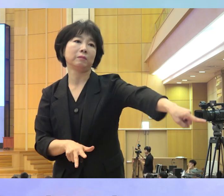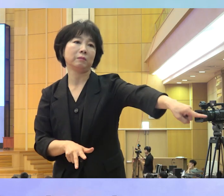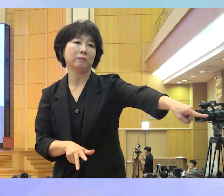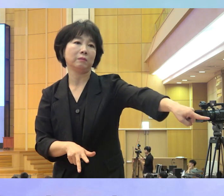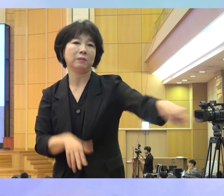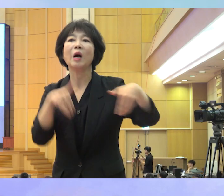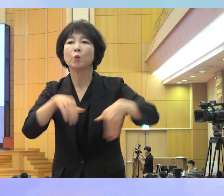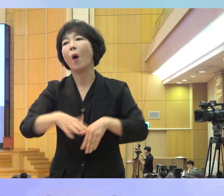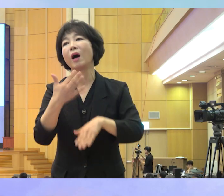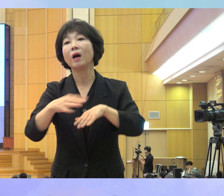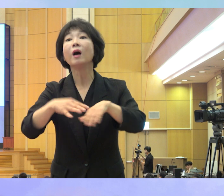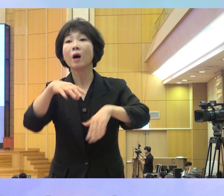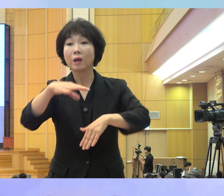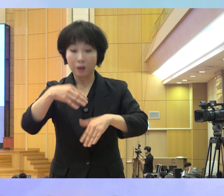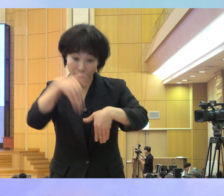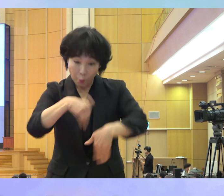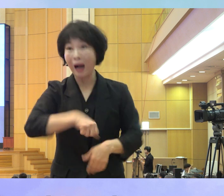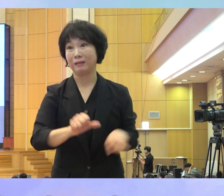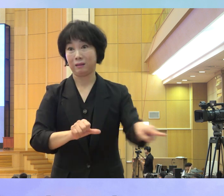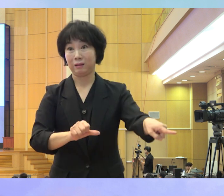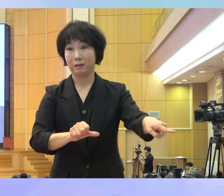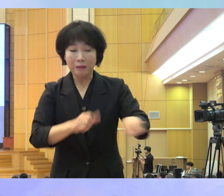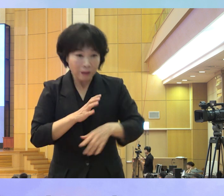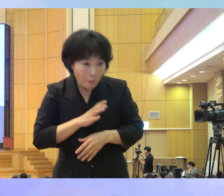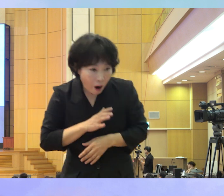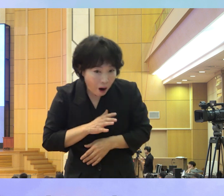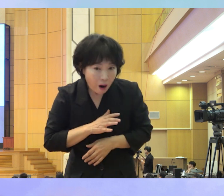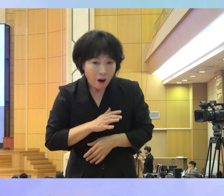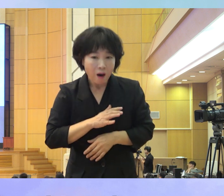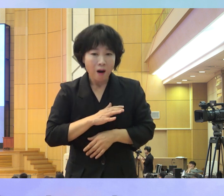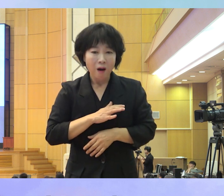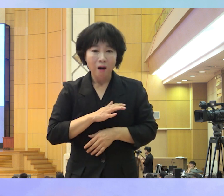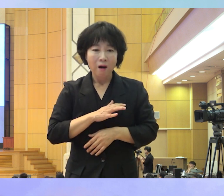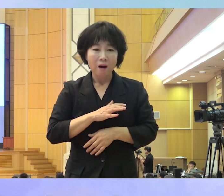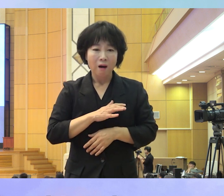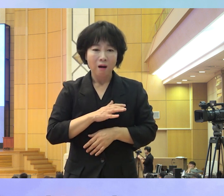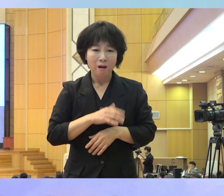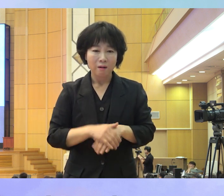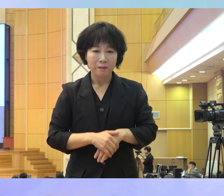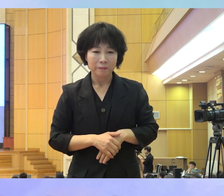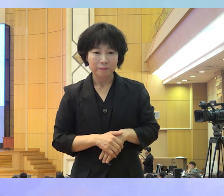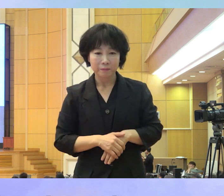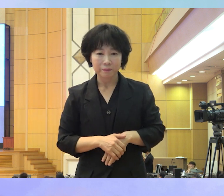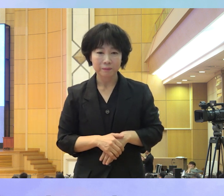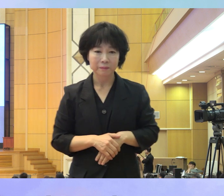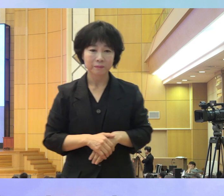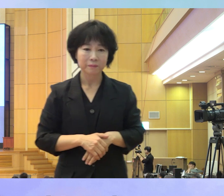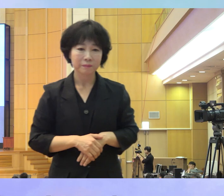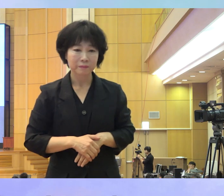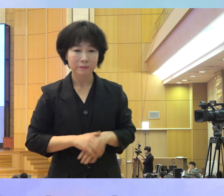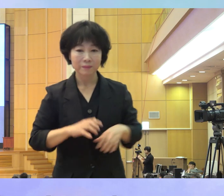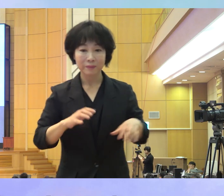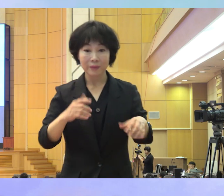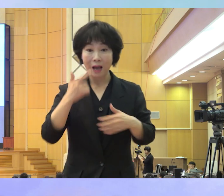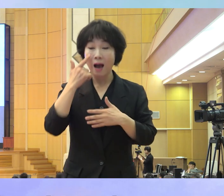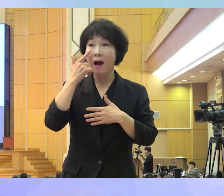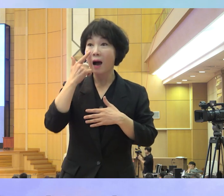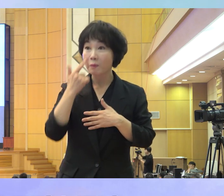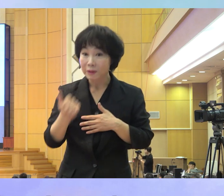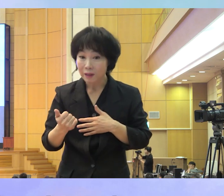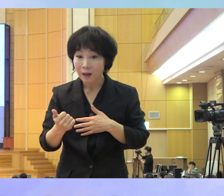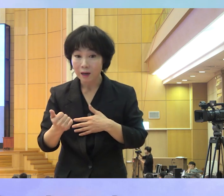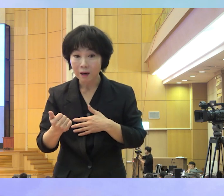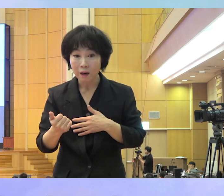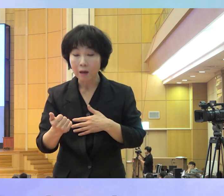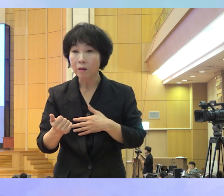53절로 보니까 그의 아버지가, 주님께서 내 아들 살았다, 가라.